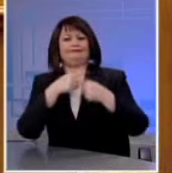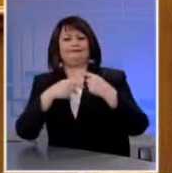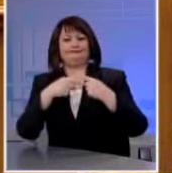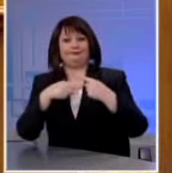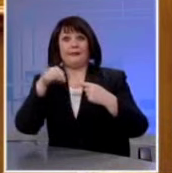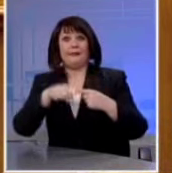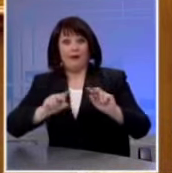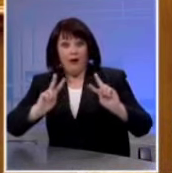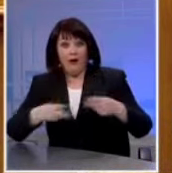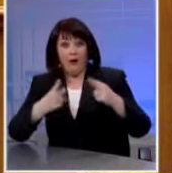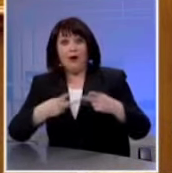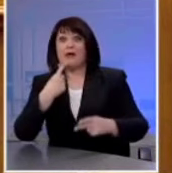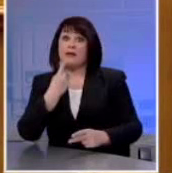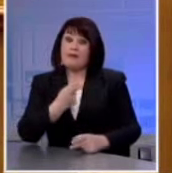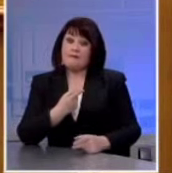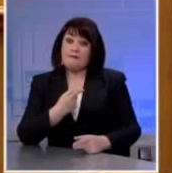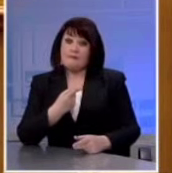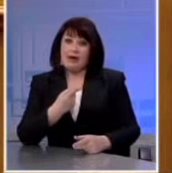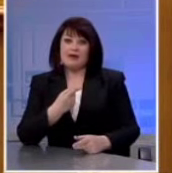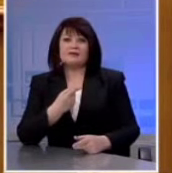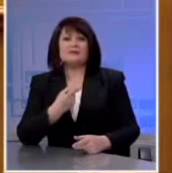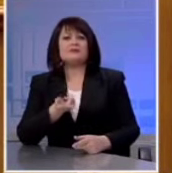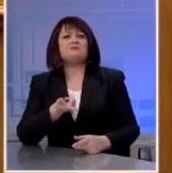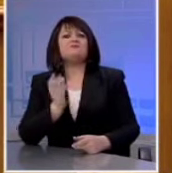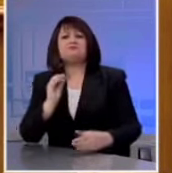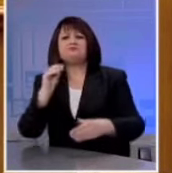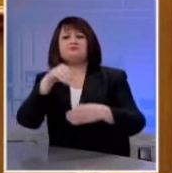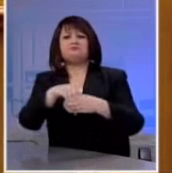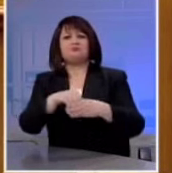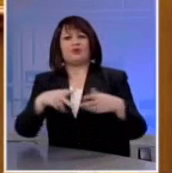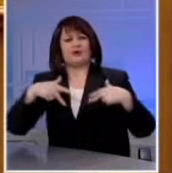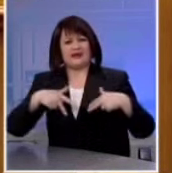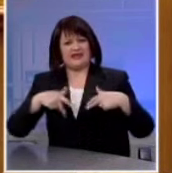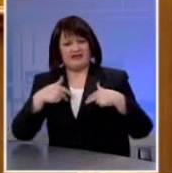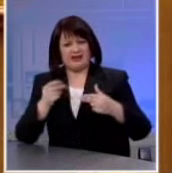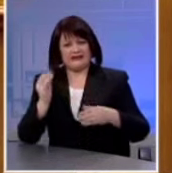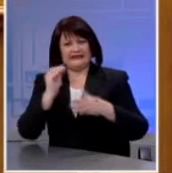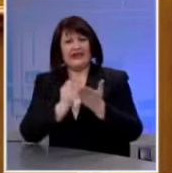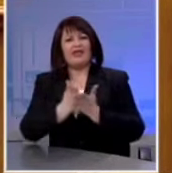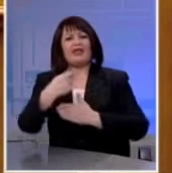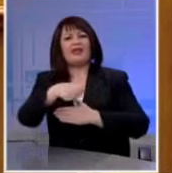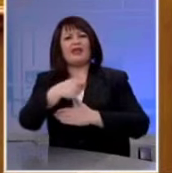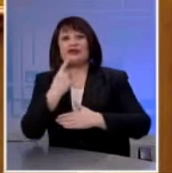αποκάλυψη για μια υποτιθέμενη παρέμβαση της κυβέρνησής μας στη δικαιοσύνη,